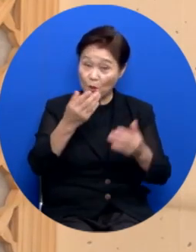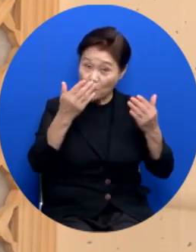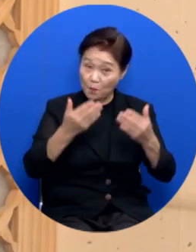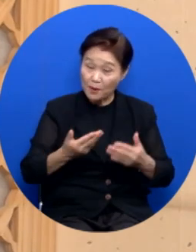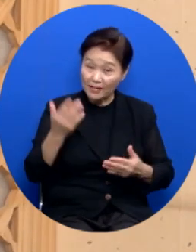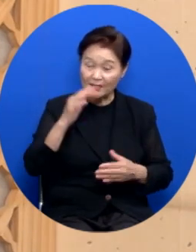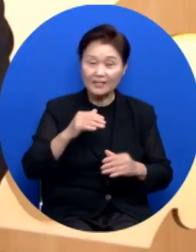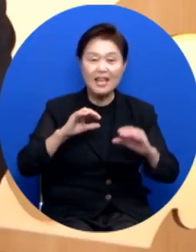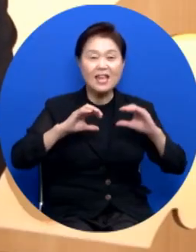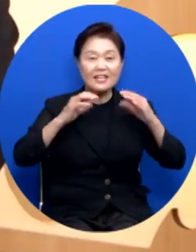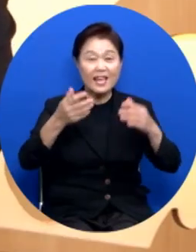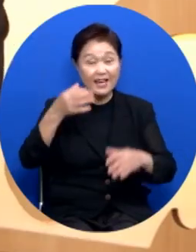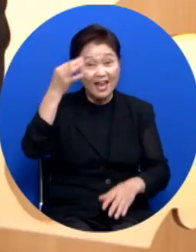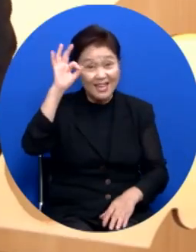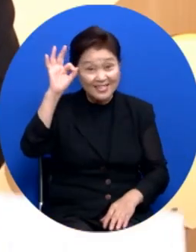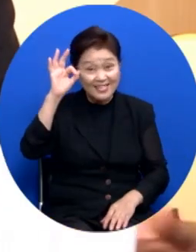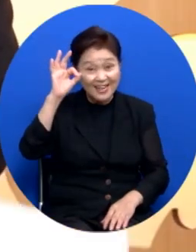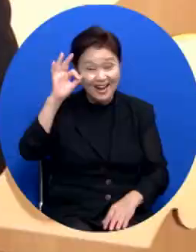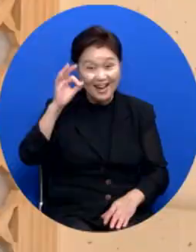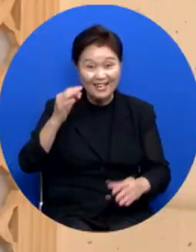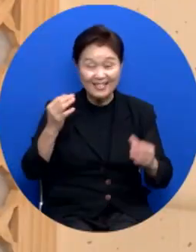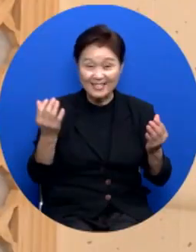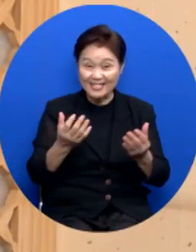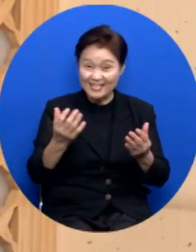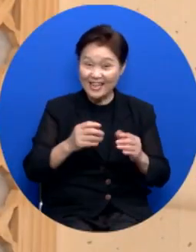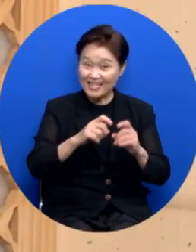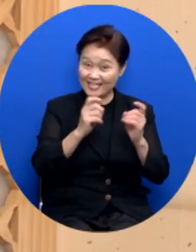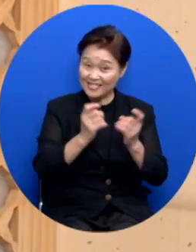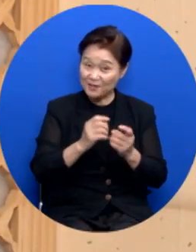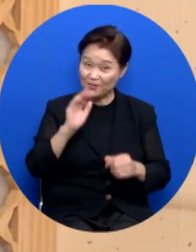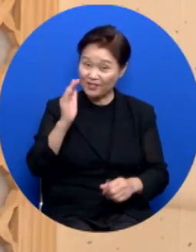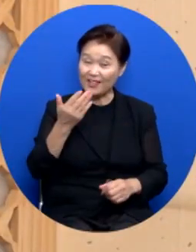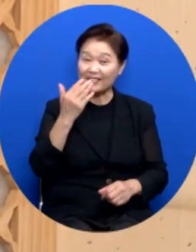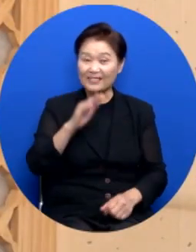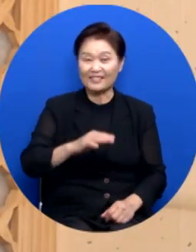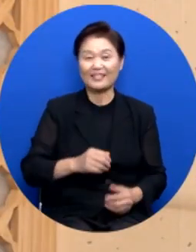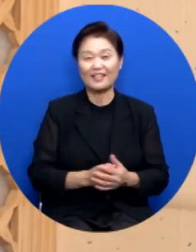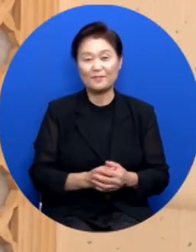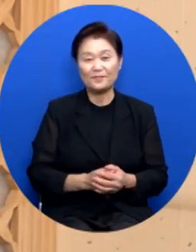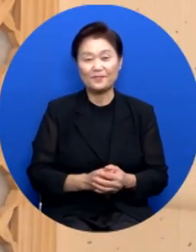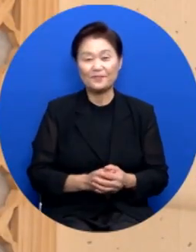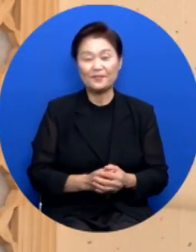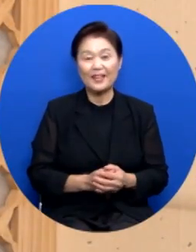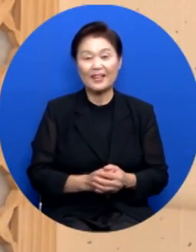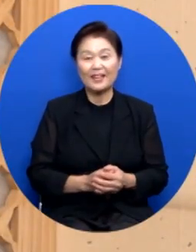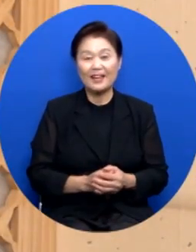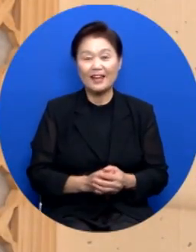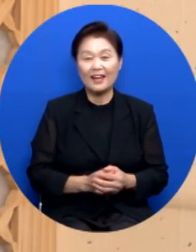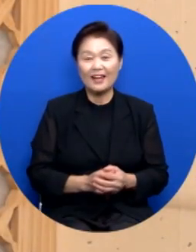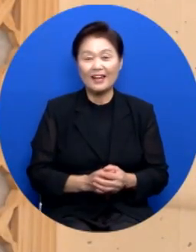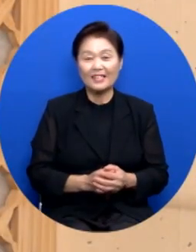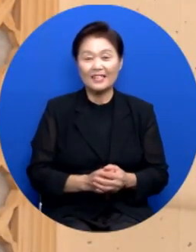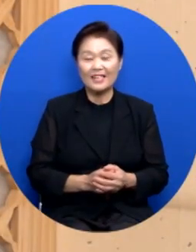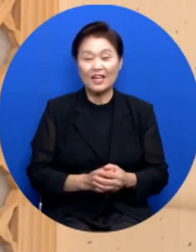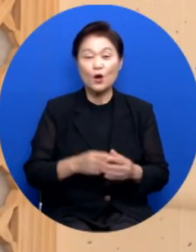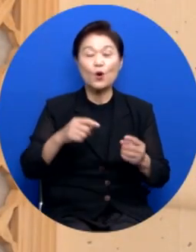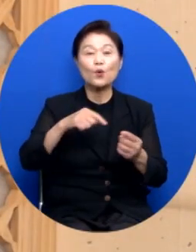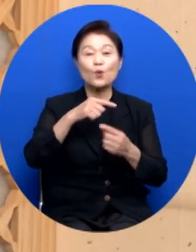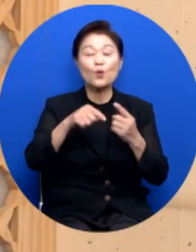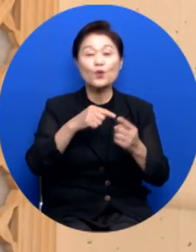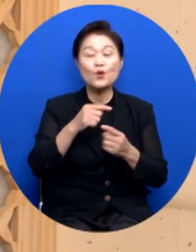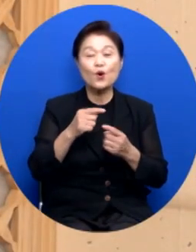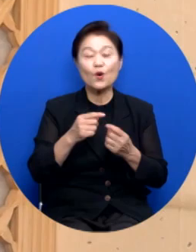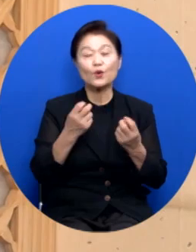단체가 됐습니다 예 어떻게 지금 현재 어떻게 지금 잠깐 말씀을 좀 해 주신 거 같은데 어떻게 지금 이제 운영이 되고